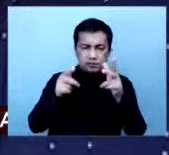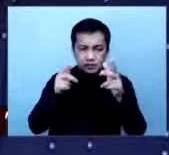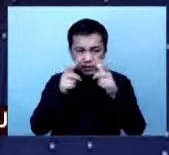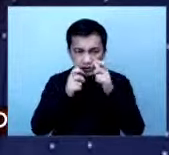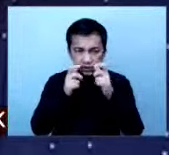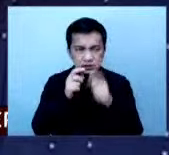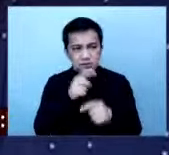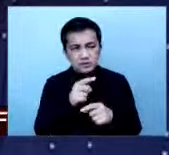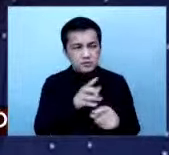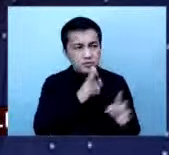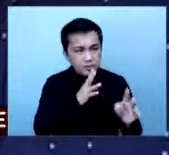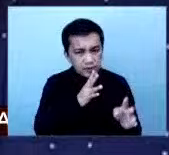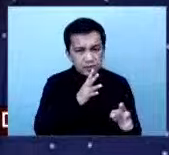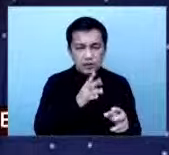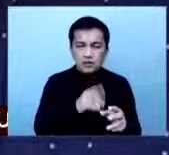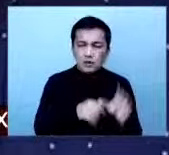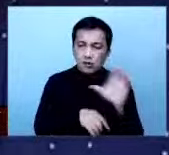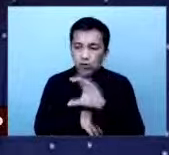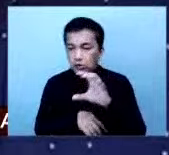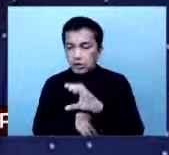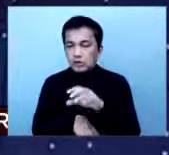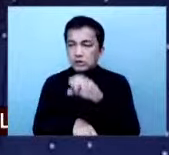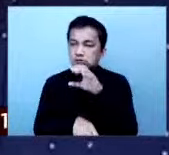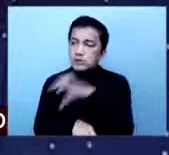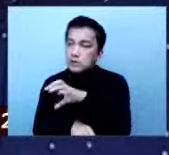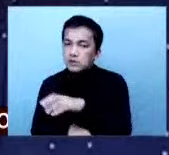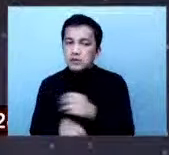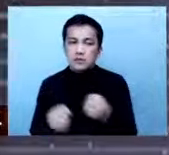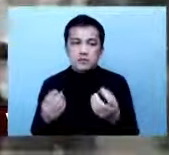nagsasabi sa kanya na maraming nag-college